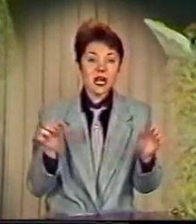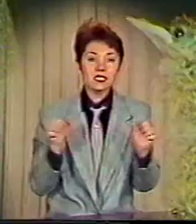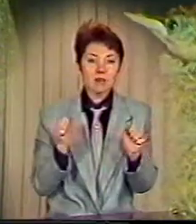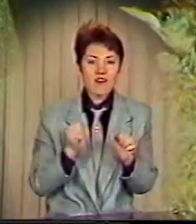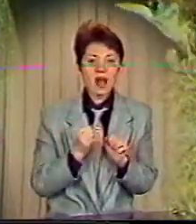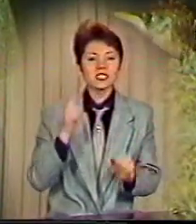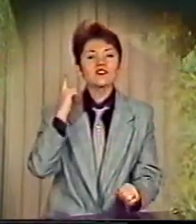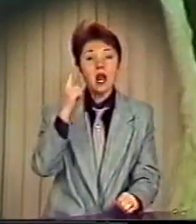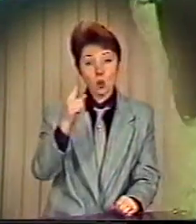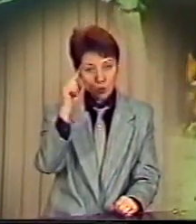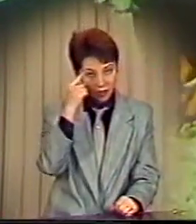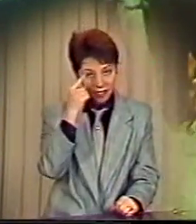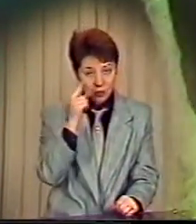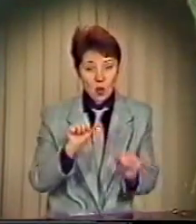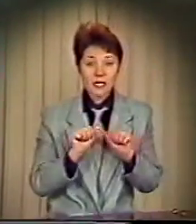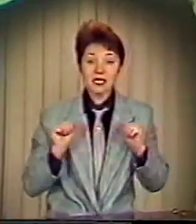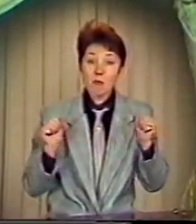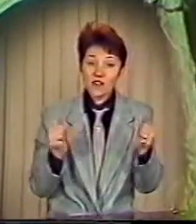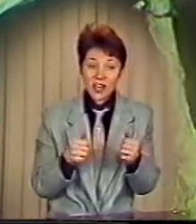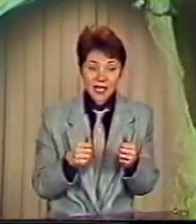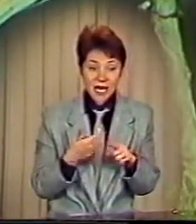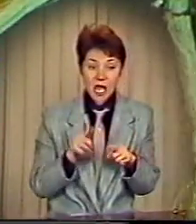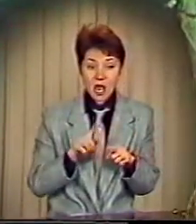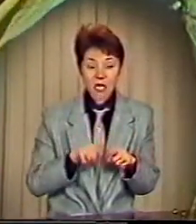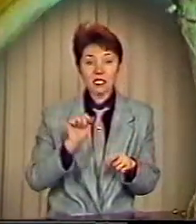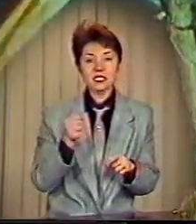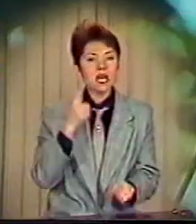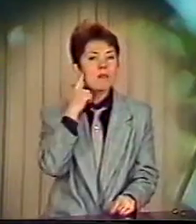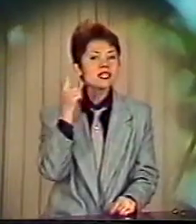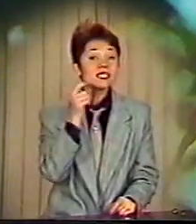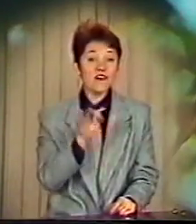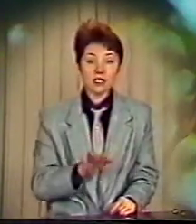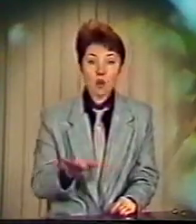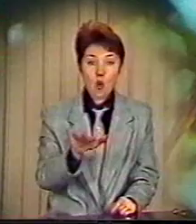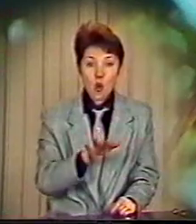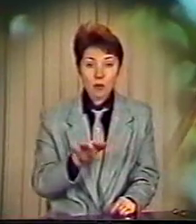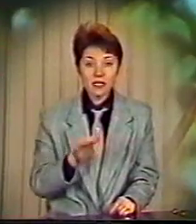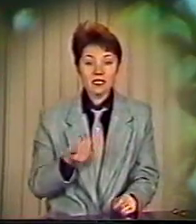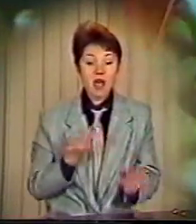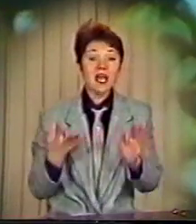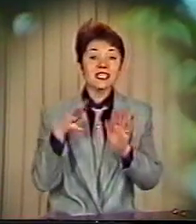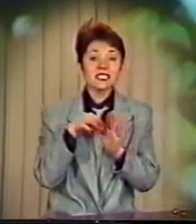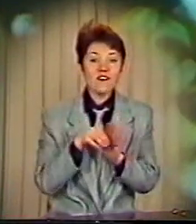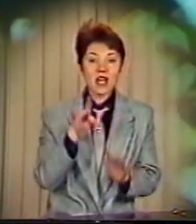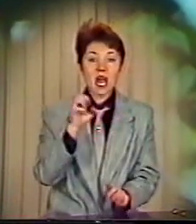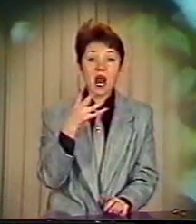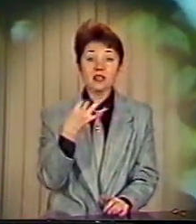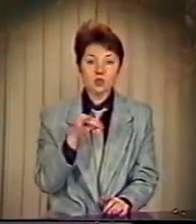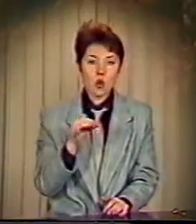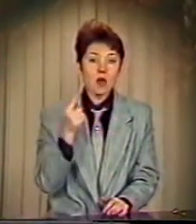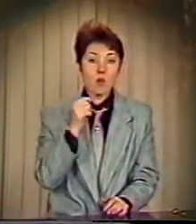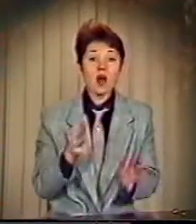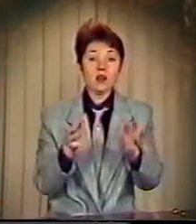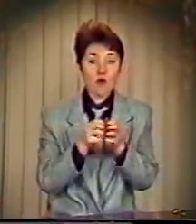далекой Индии. Заповедник Аксуджа-Баглы – самая северная область гнездования райской мухоловки.